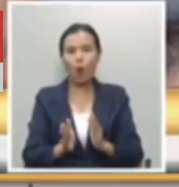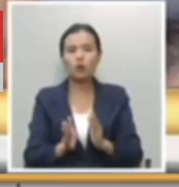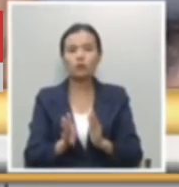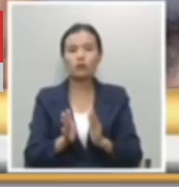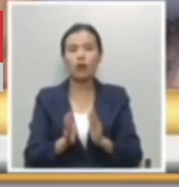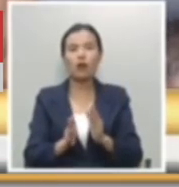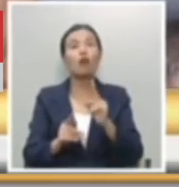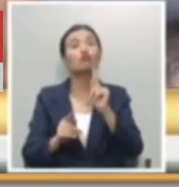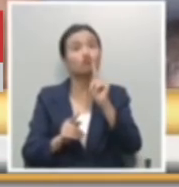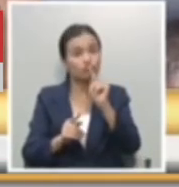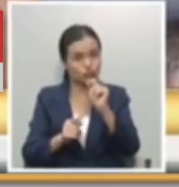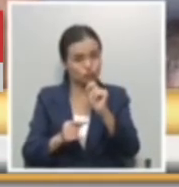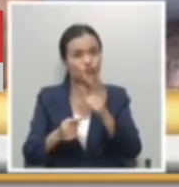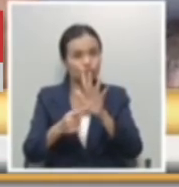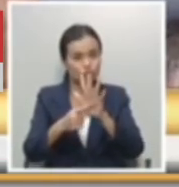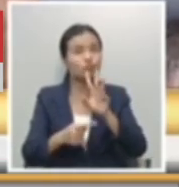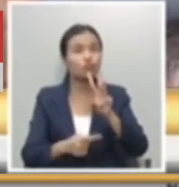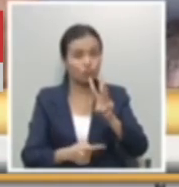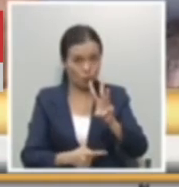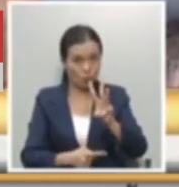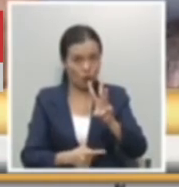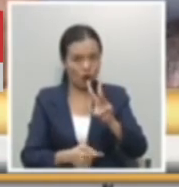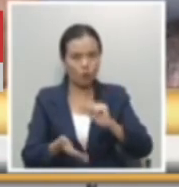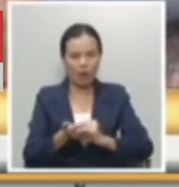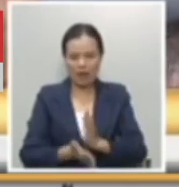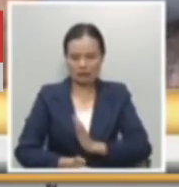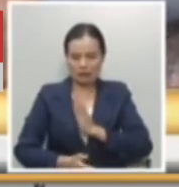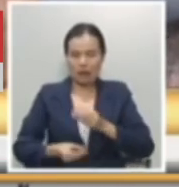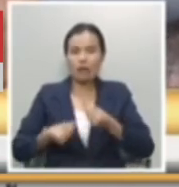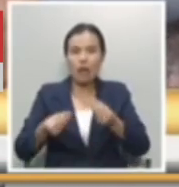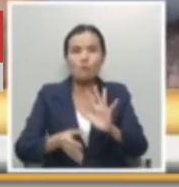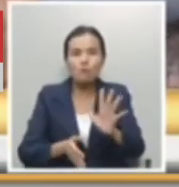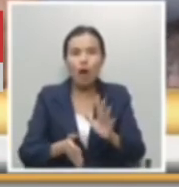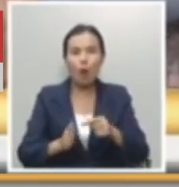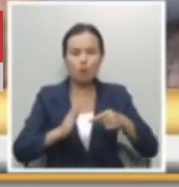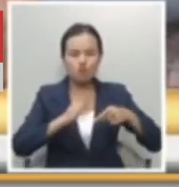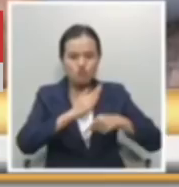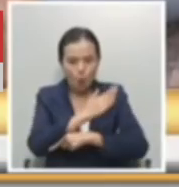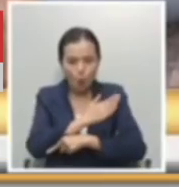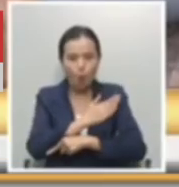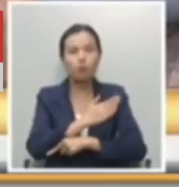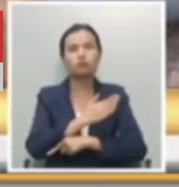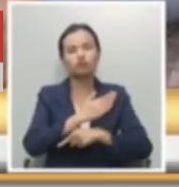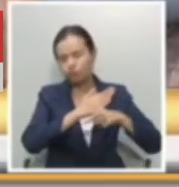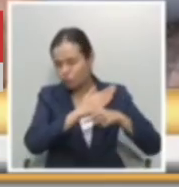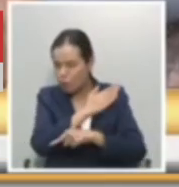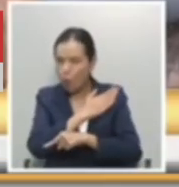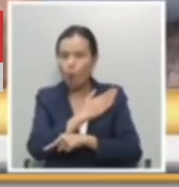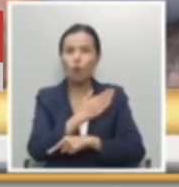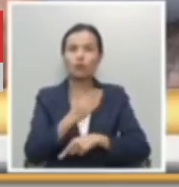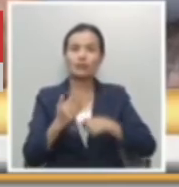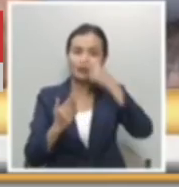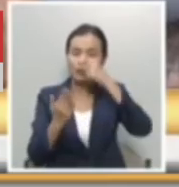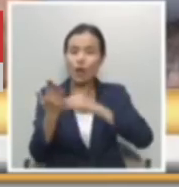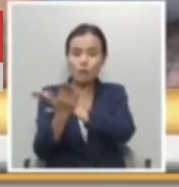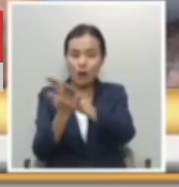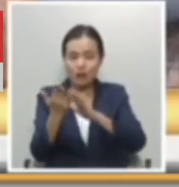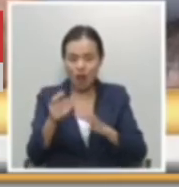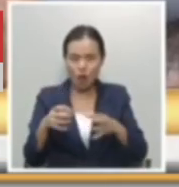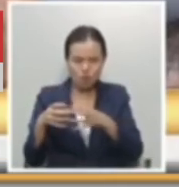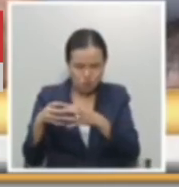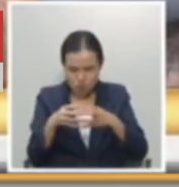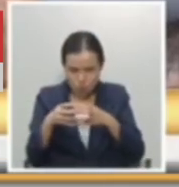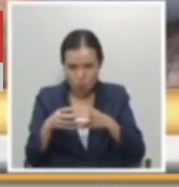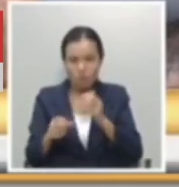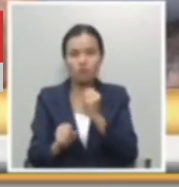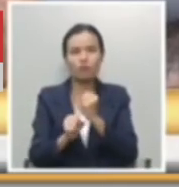มเรียกว่าตัวเลยนะครับเพราะผมไม่อยากให้เกียรติเลยมันโกงกินบ้านเมืองจริงๆไปรวมหัวกันสมหัวกันว่าเฮ้ยเรา